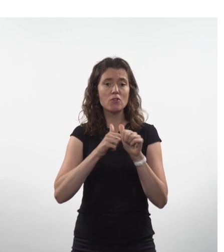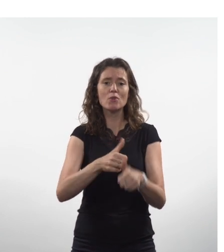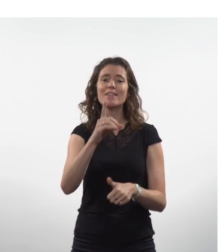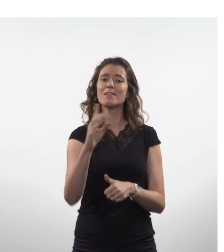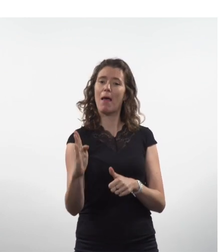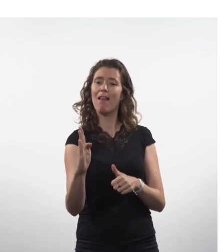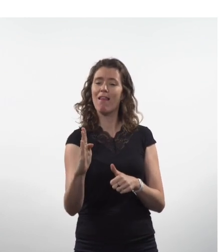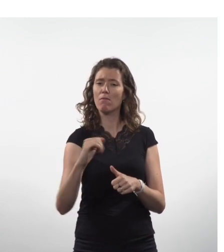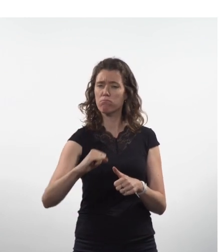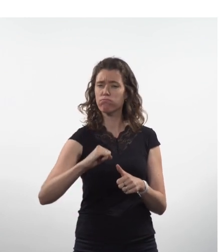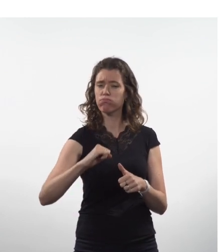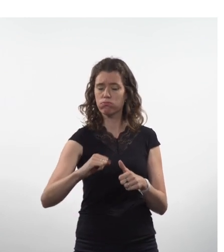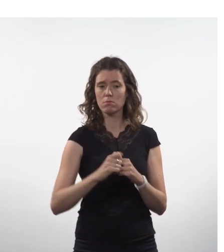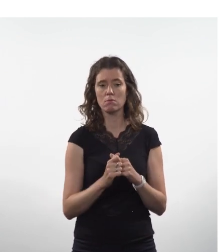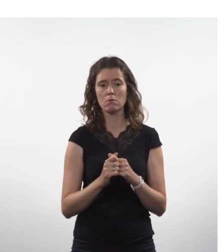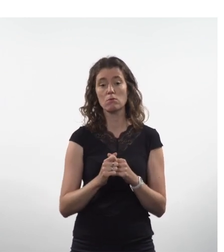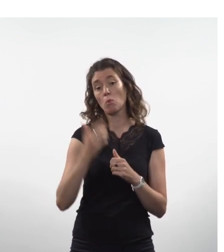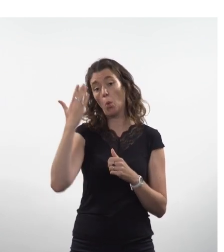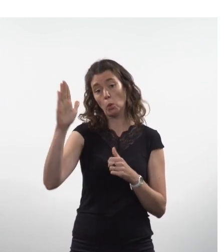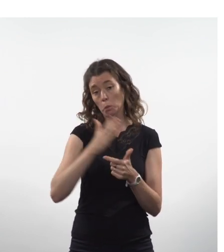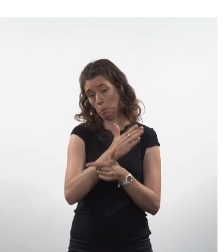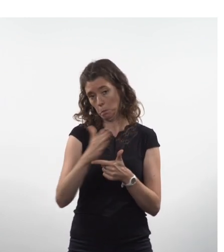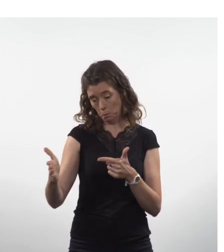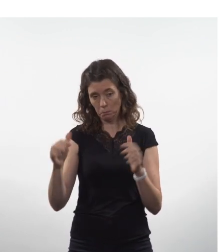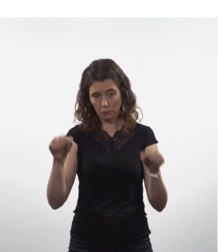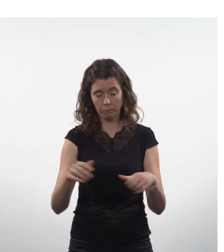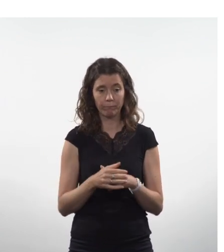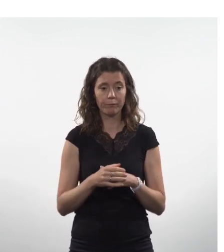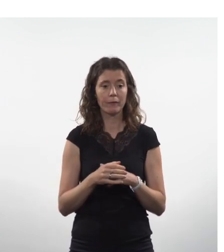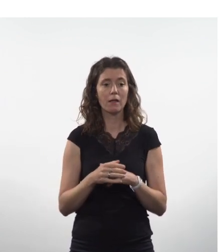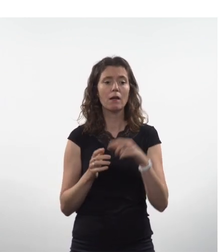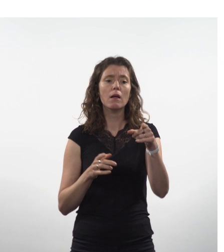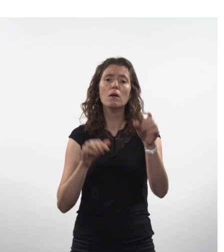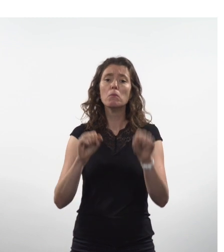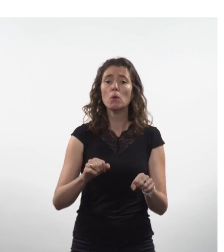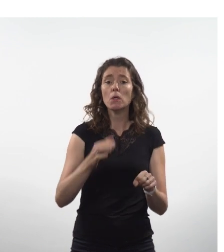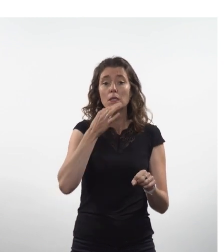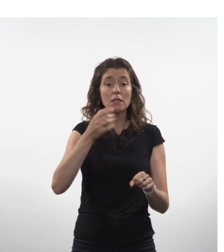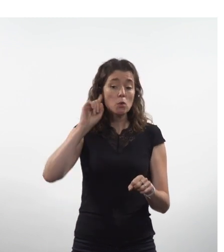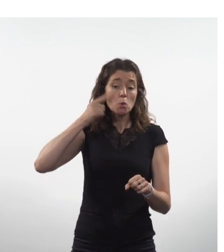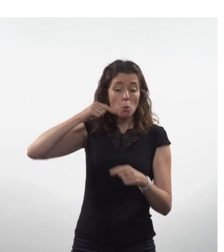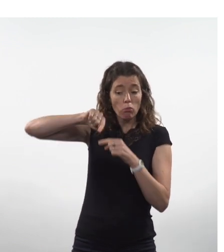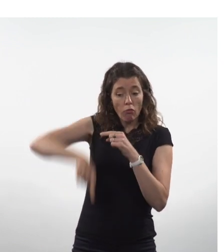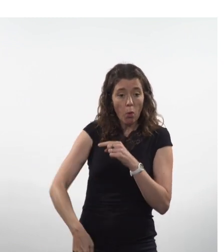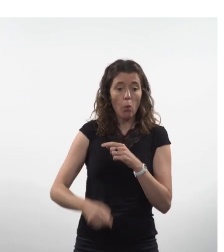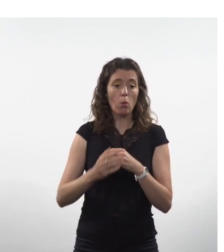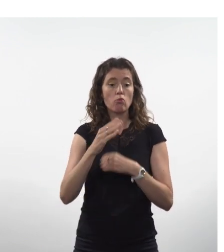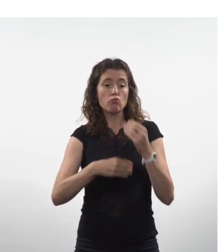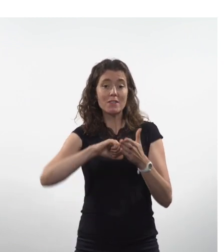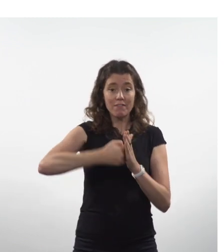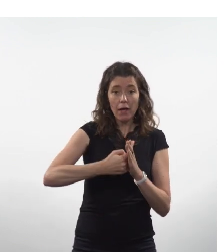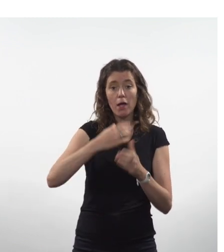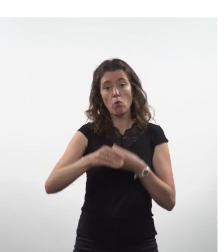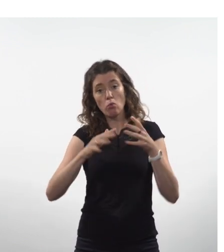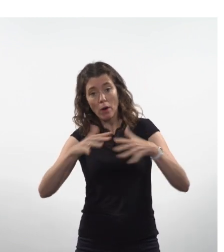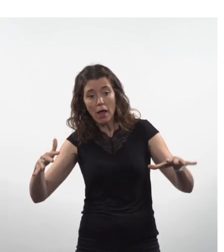décibels, c'est-à-dire faible ou trop fort. Et là, on peut dire, on peut être sourd profond ou sévère ou moyenne